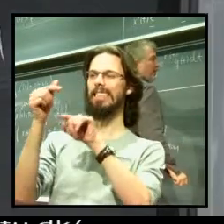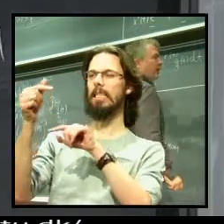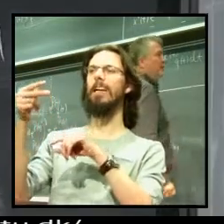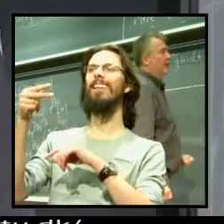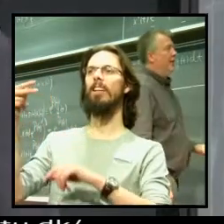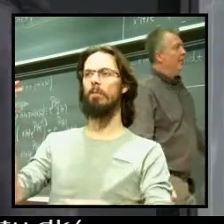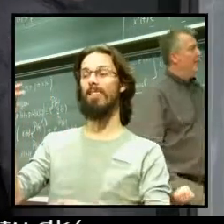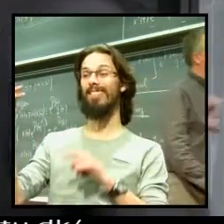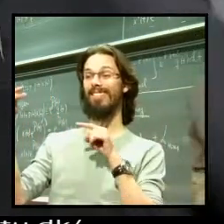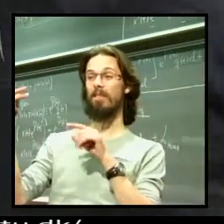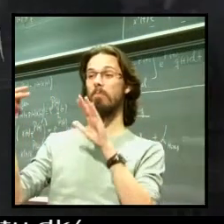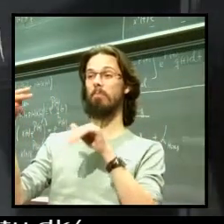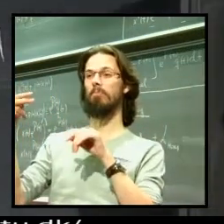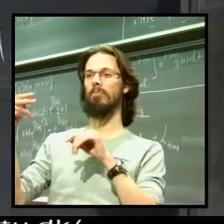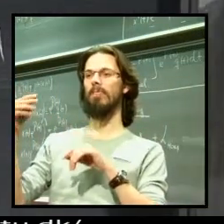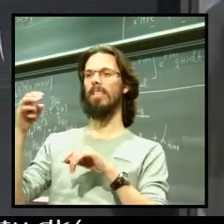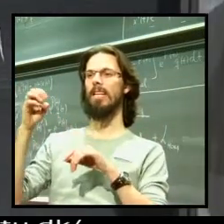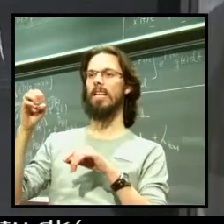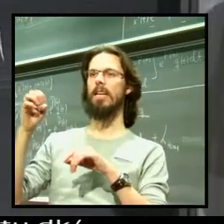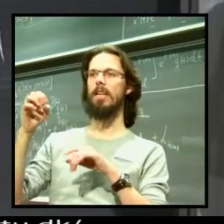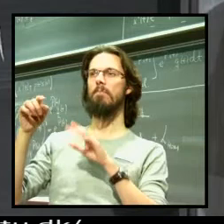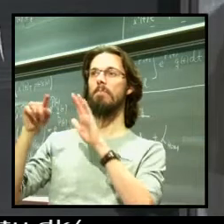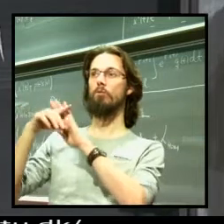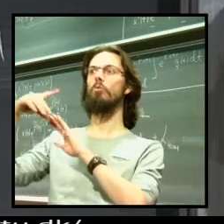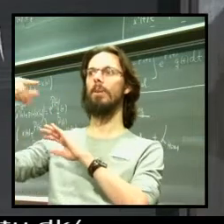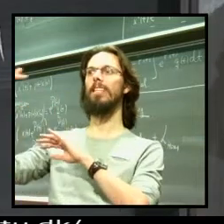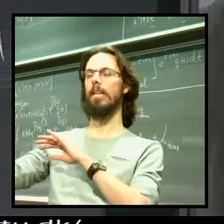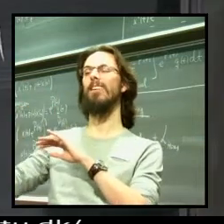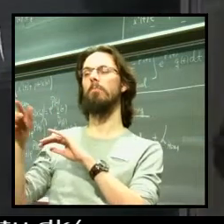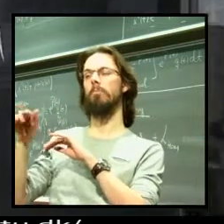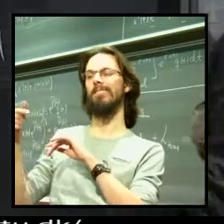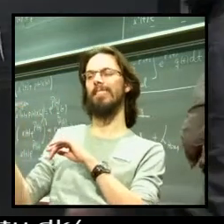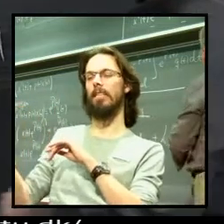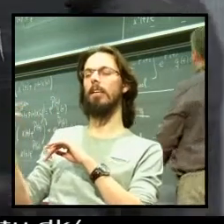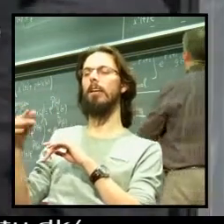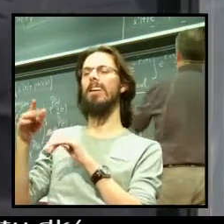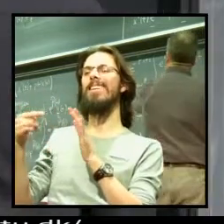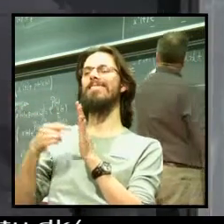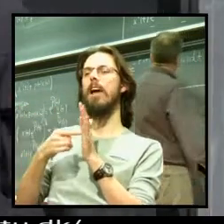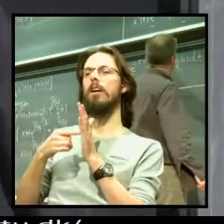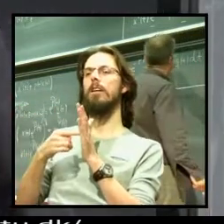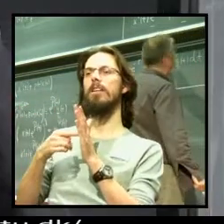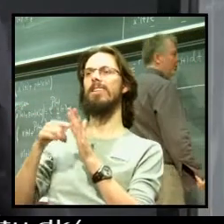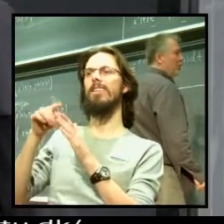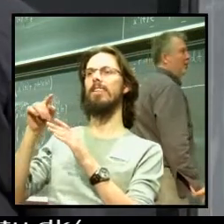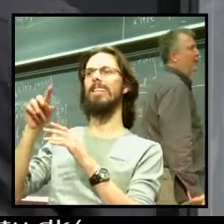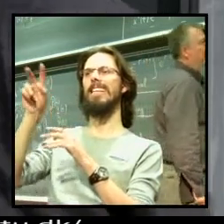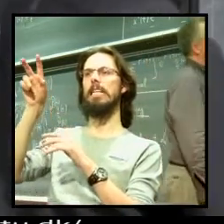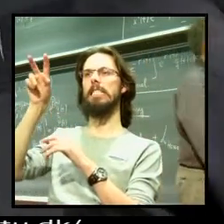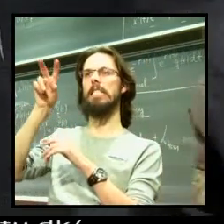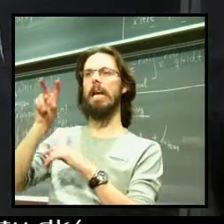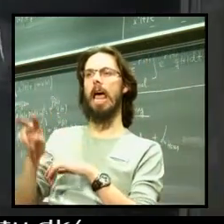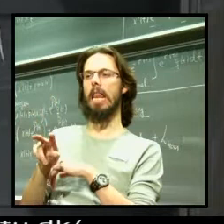Den der, det var e minus PRT, det var t. Gange integralet af e i store